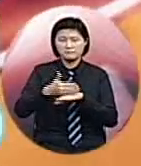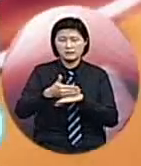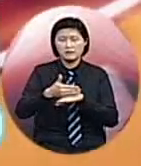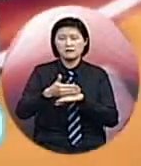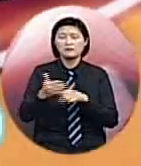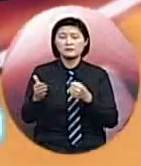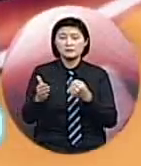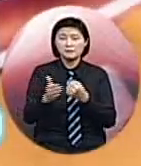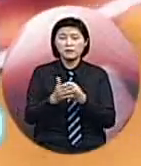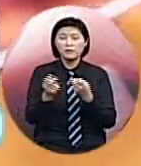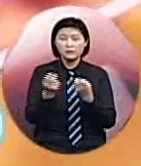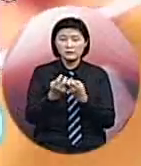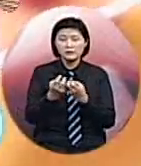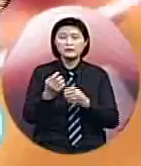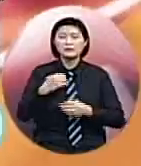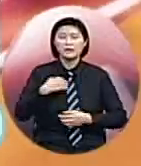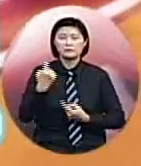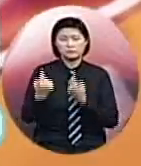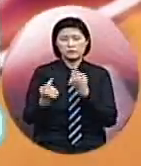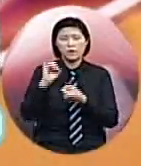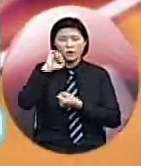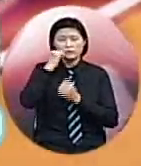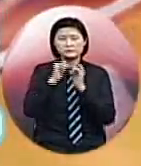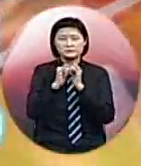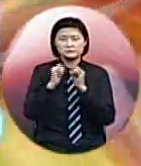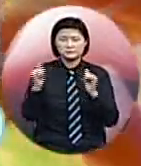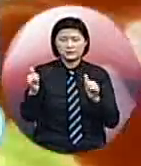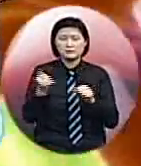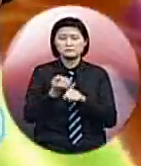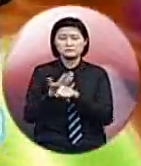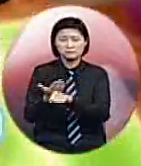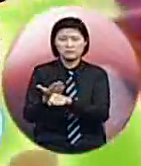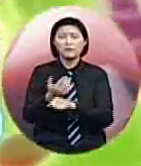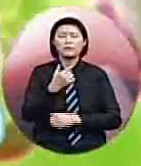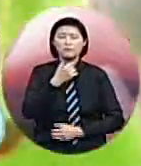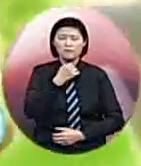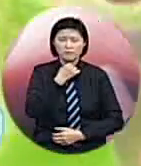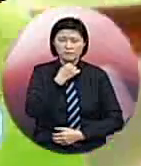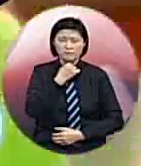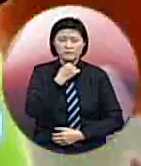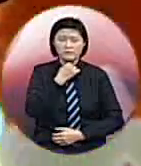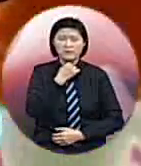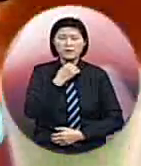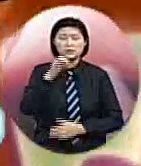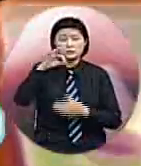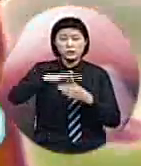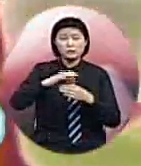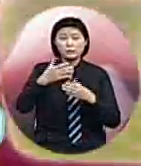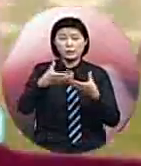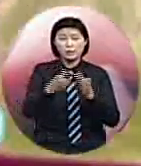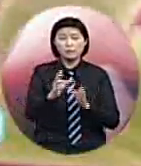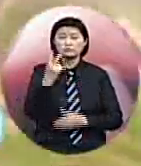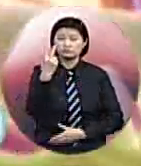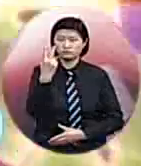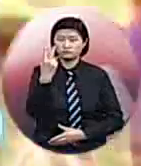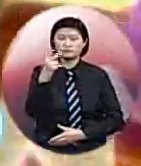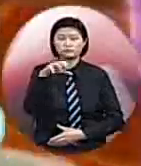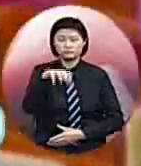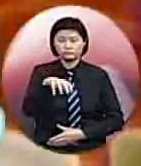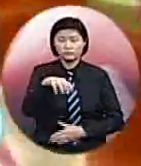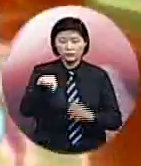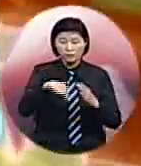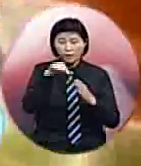고마움을 또 다시 나보다 또 어려운 분들에게 이렇게 좀 써달라고 저금통 두 개를 놓고 가셨는데 네. 그 안에